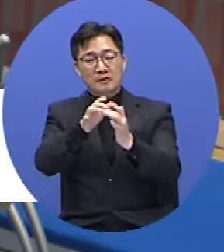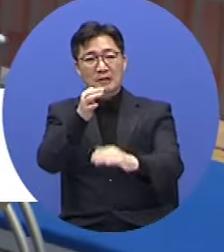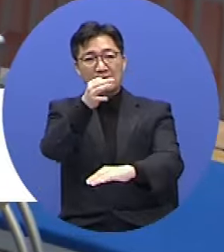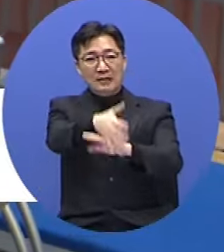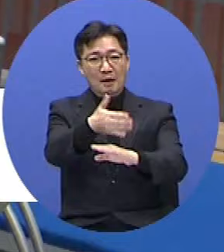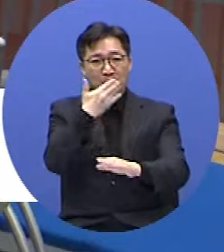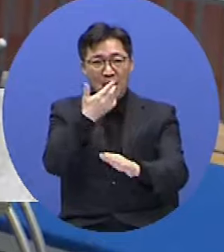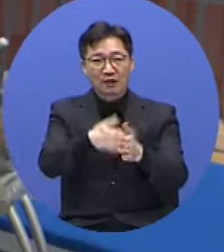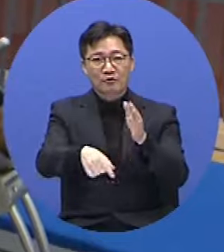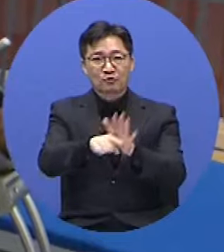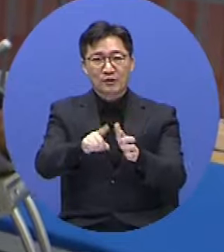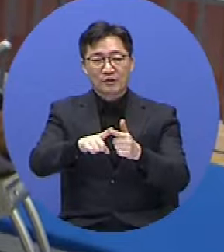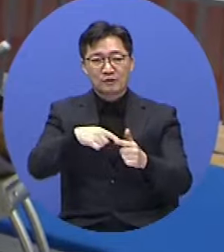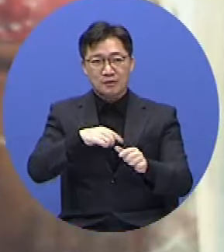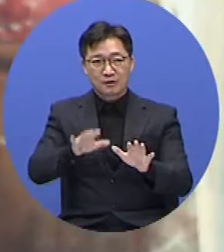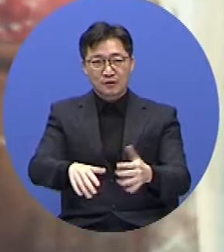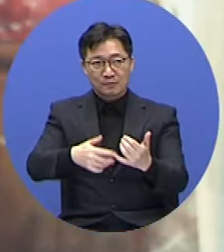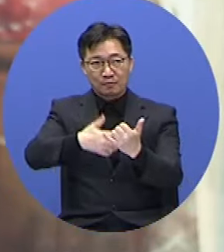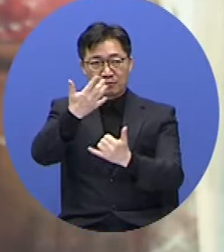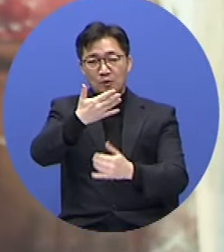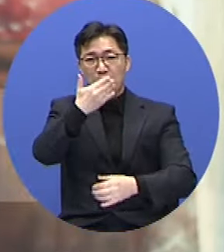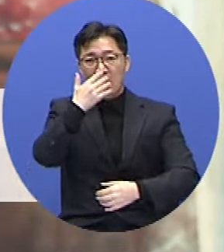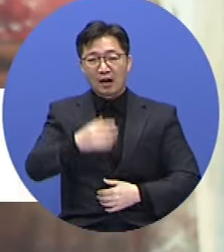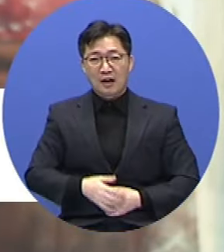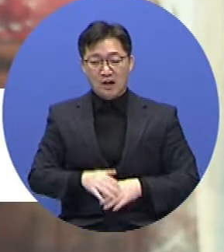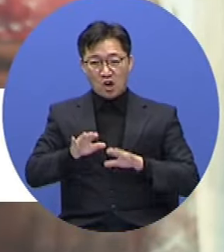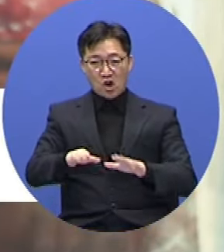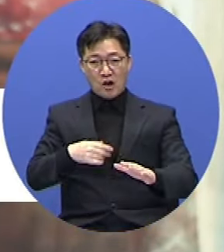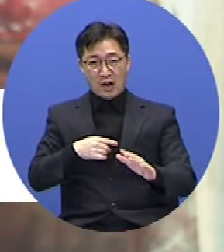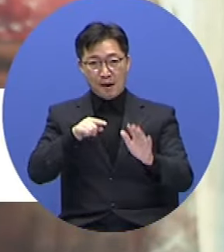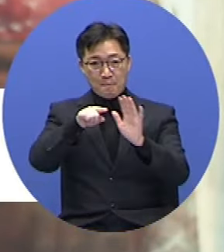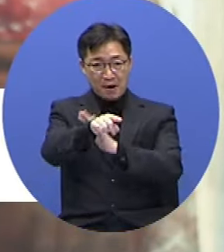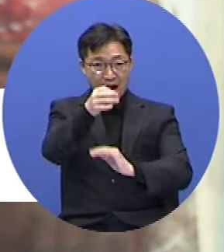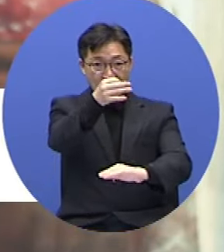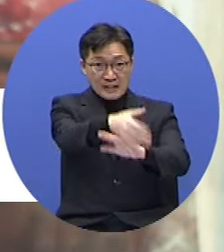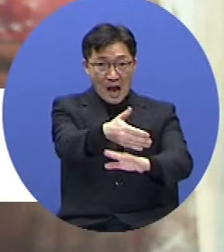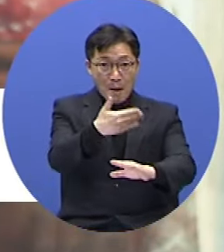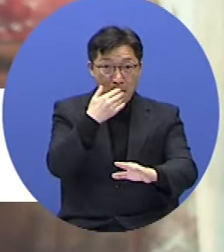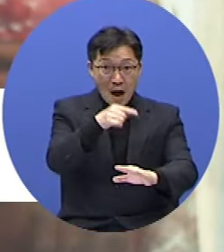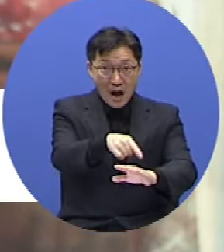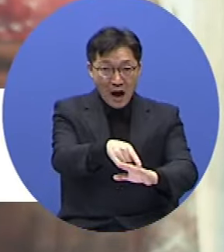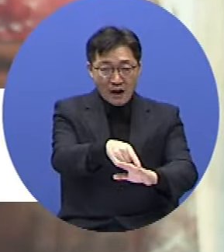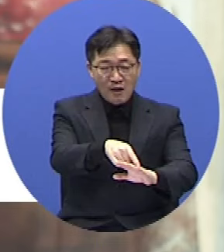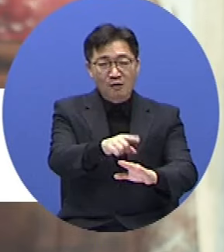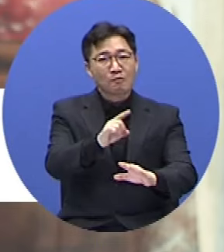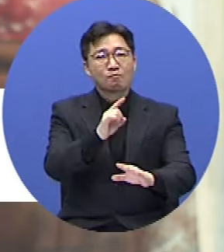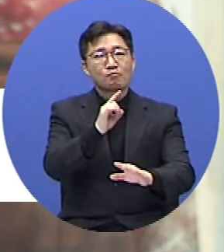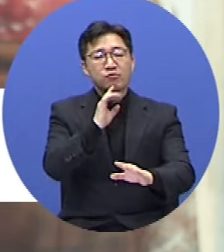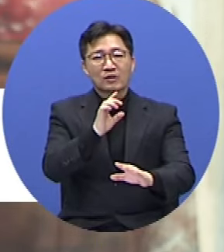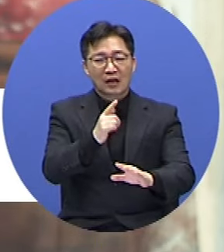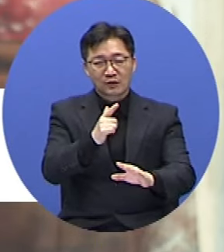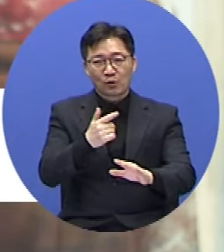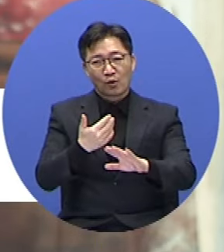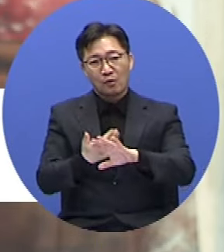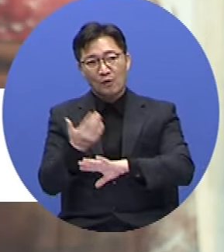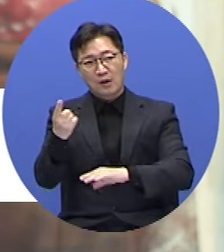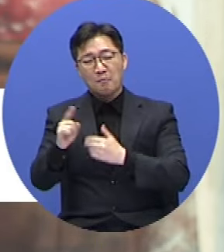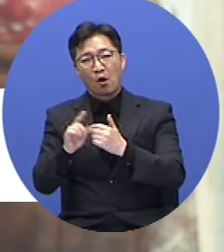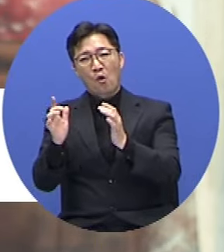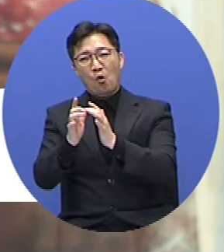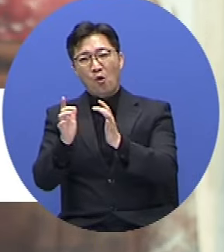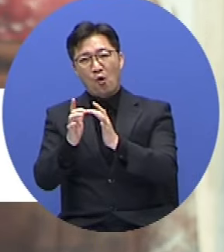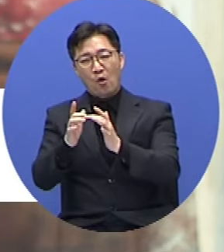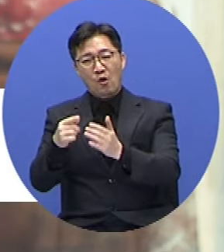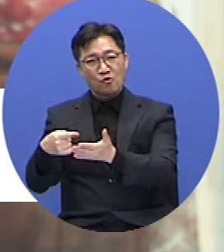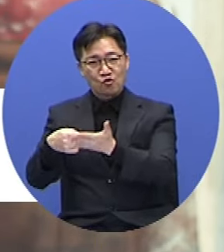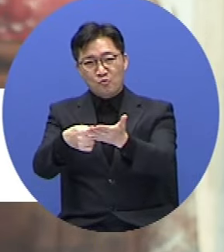커머스도 지원하고 있습니다. 현장에 오셔서 매장에서 직접 구매도 하시지만 여기서 마음에 드는 제품은